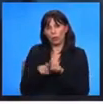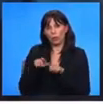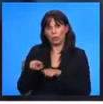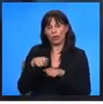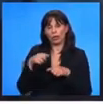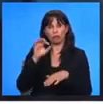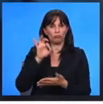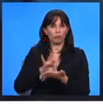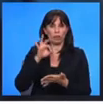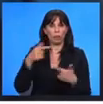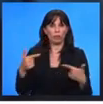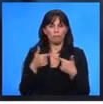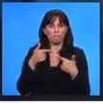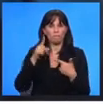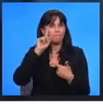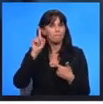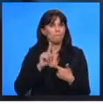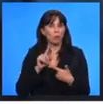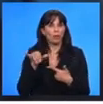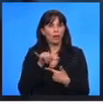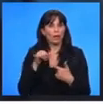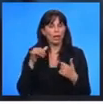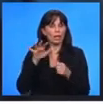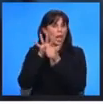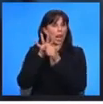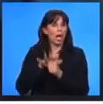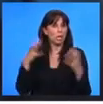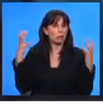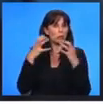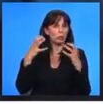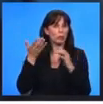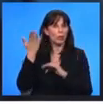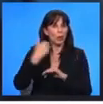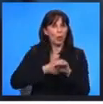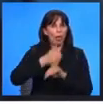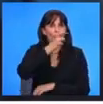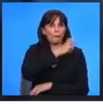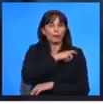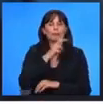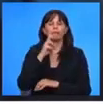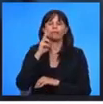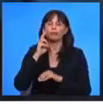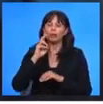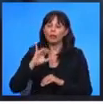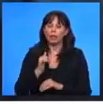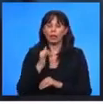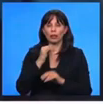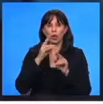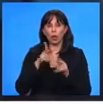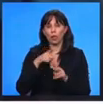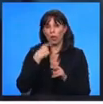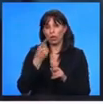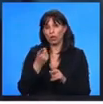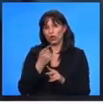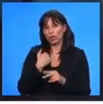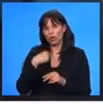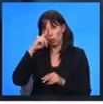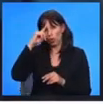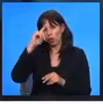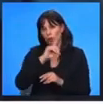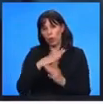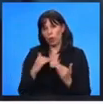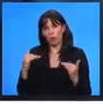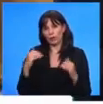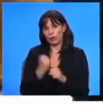לא יודע להגיד איזה לחצים היו על הרמטכ"ל בעניין הזה. אני גם לא מכיר. אני יכול להגיד שזה לא עושים דברים כאלה בזמן. אני גם לא מכיר את